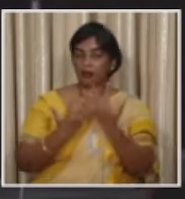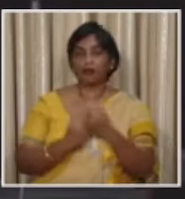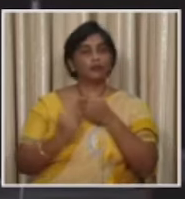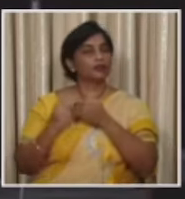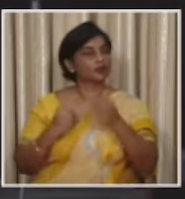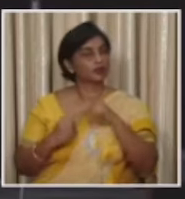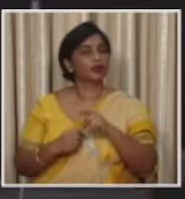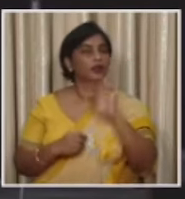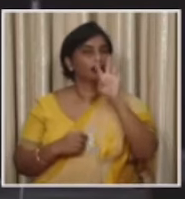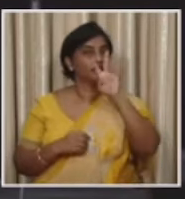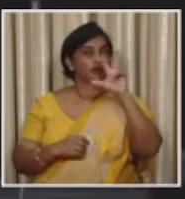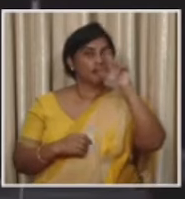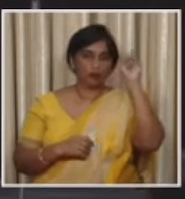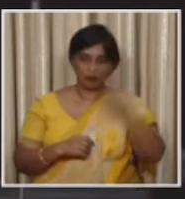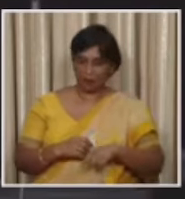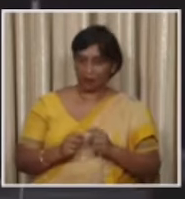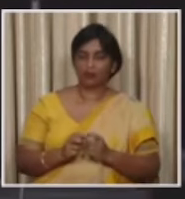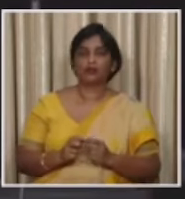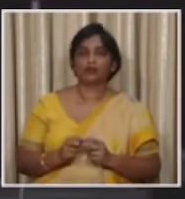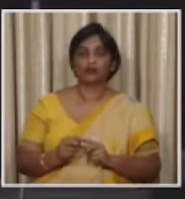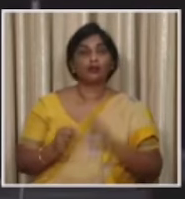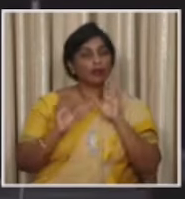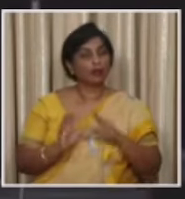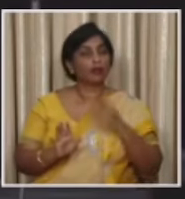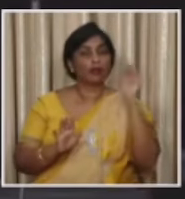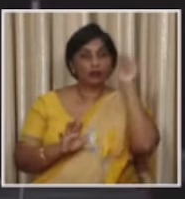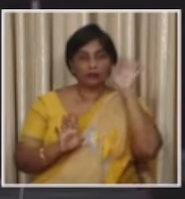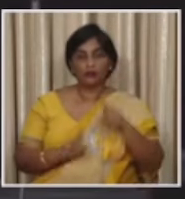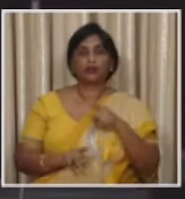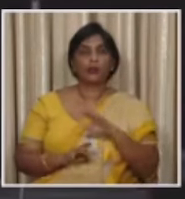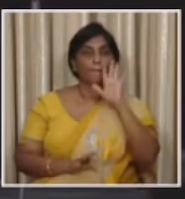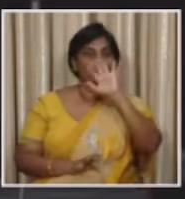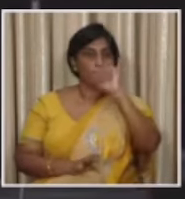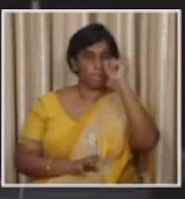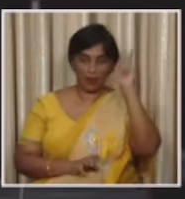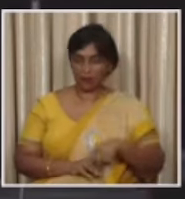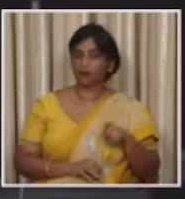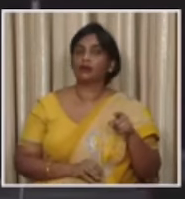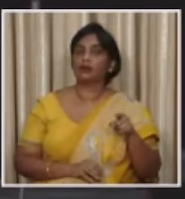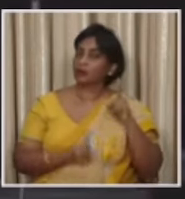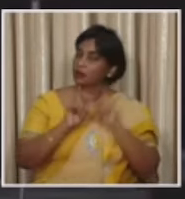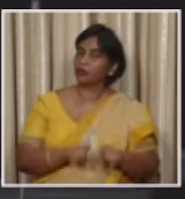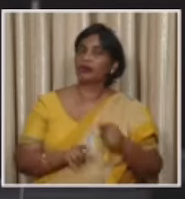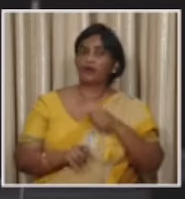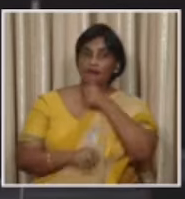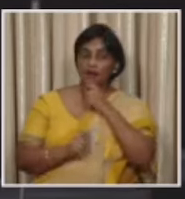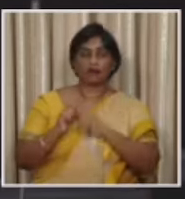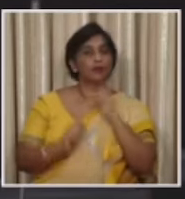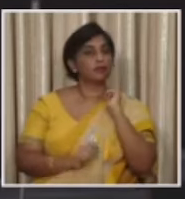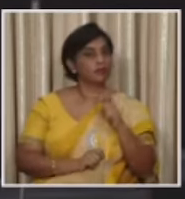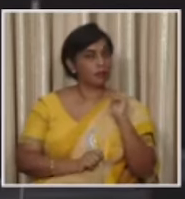මෙතෙක් 48,000 විතරයි. හැබැයි වාර්තා වෙලා තියෙනවා 50,000. ඒ වගේම වැඩිහිටි